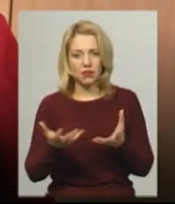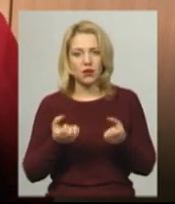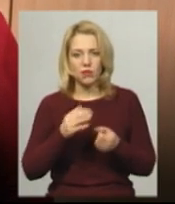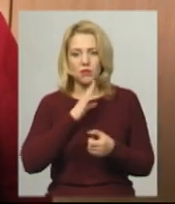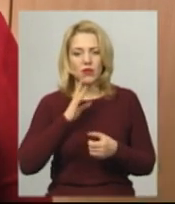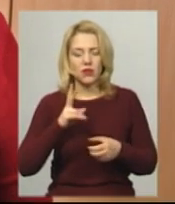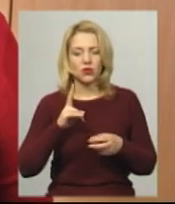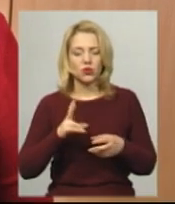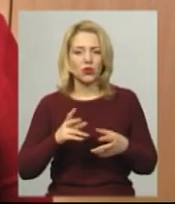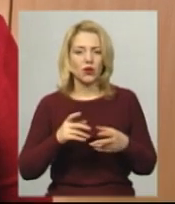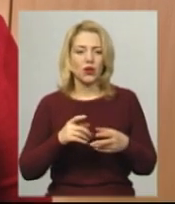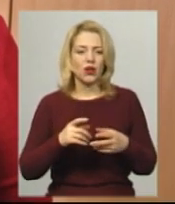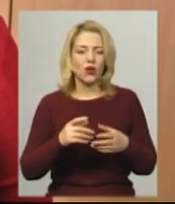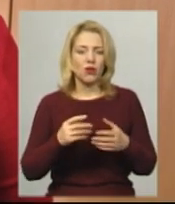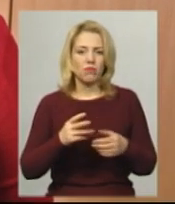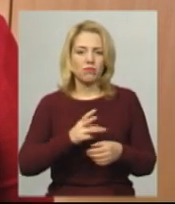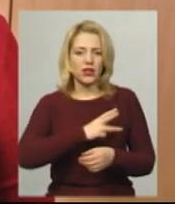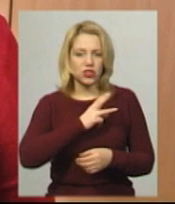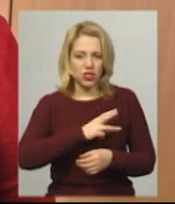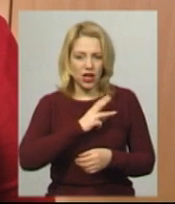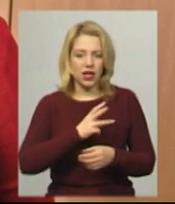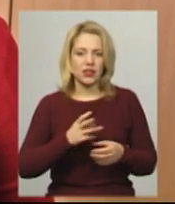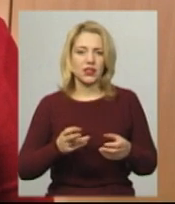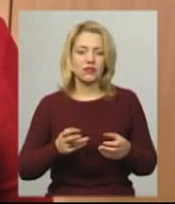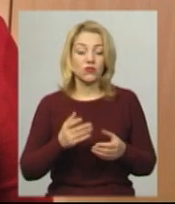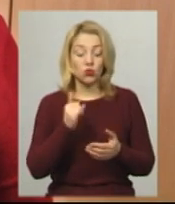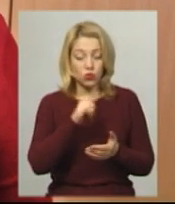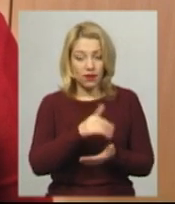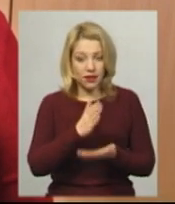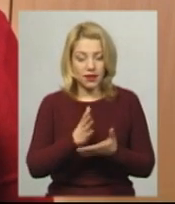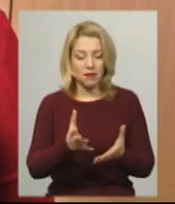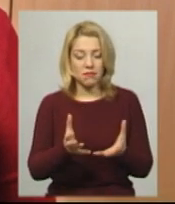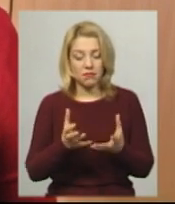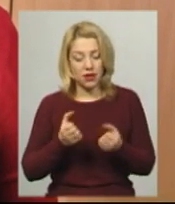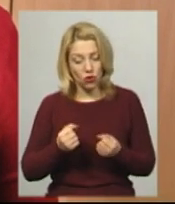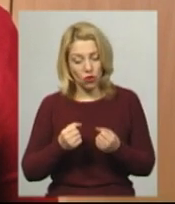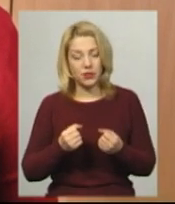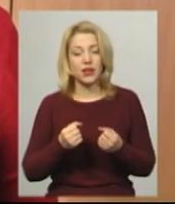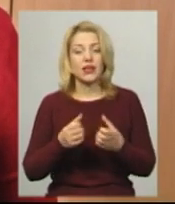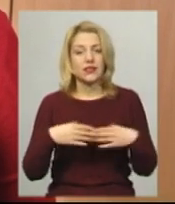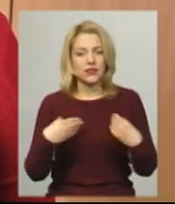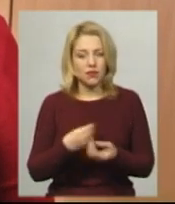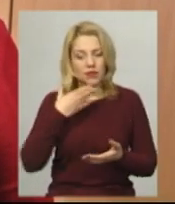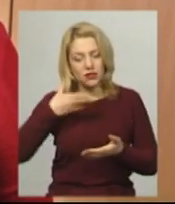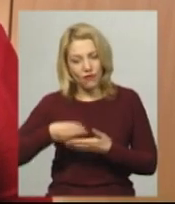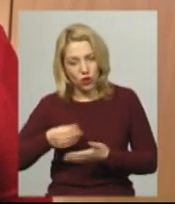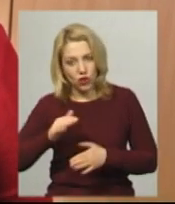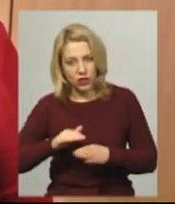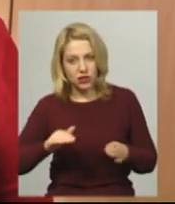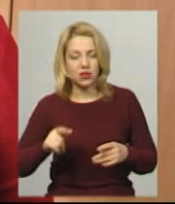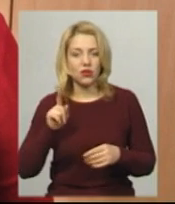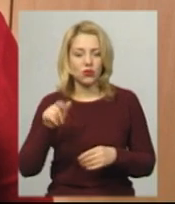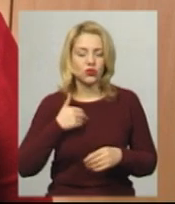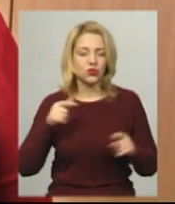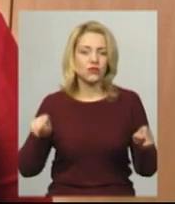яка бажає створити прийомну, яка сьогодні має прийомну сім'ю і має своїх дітей. Вона бажає створити там будинок сімейного типу.